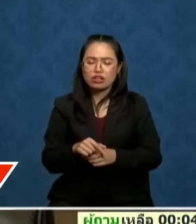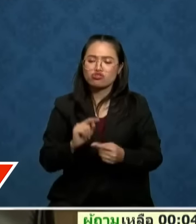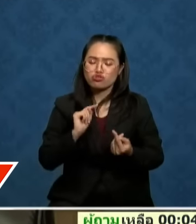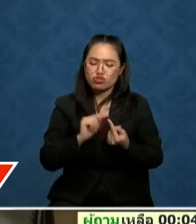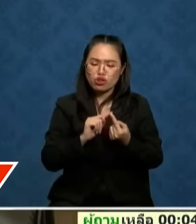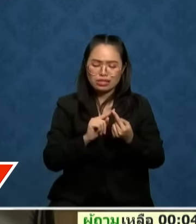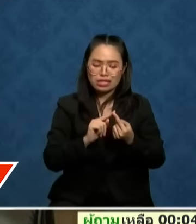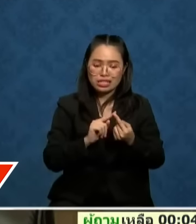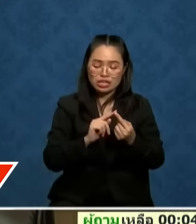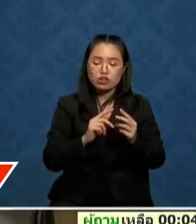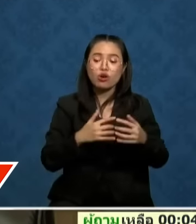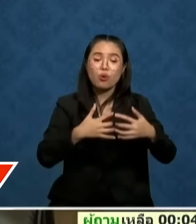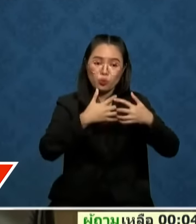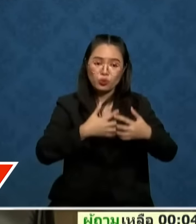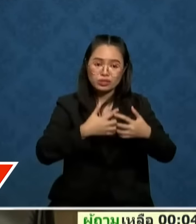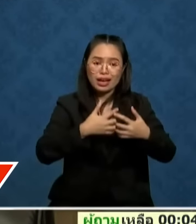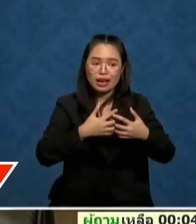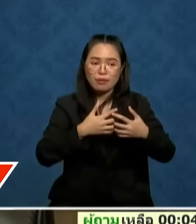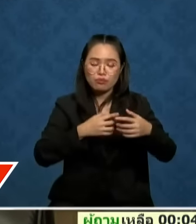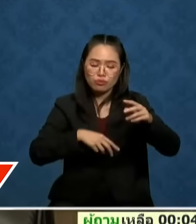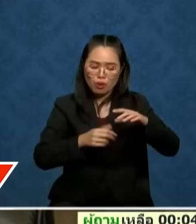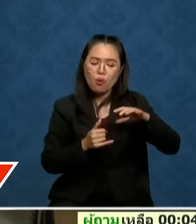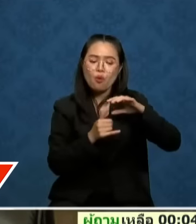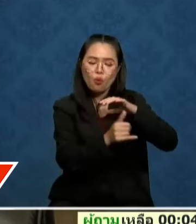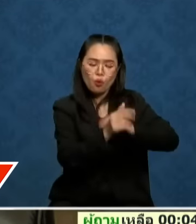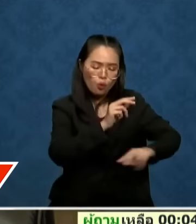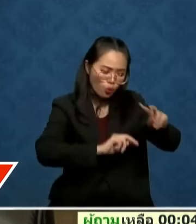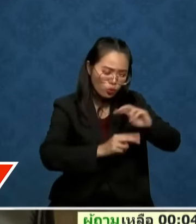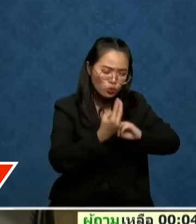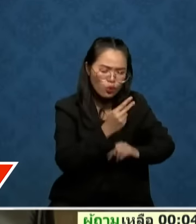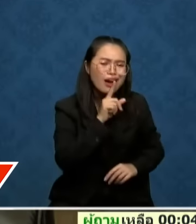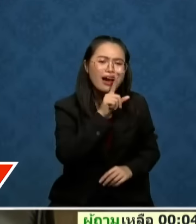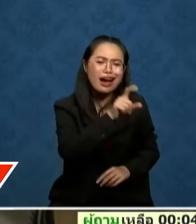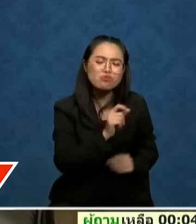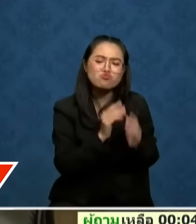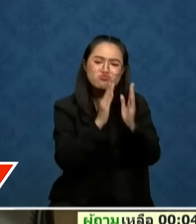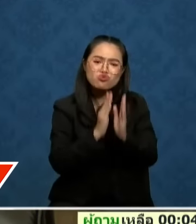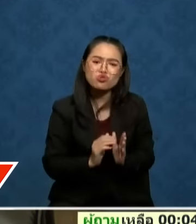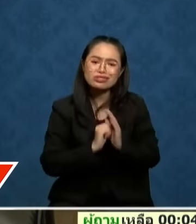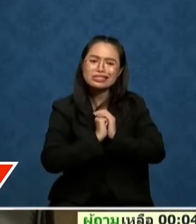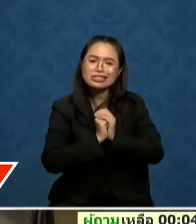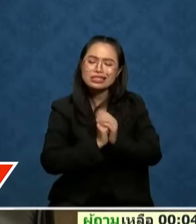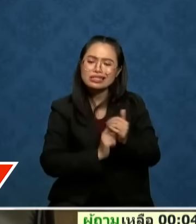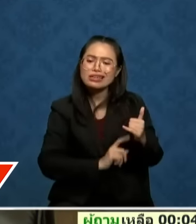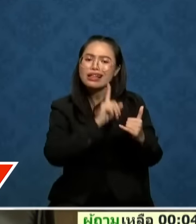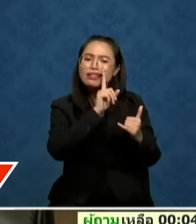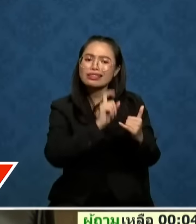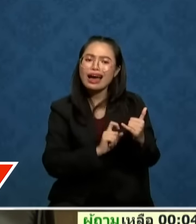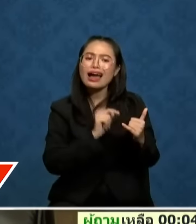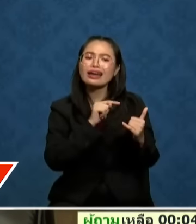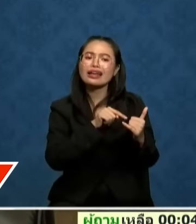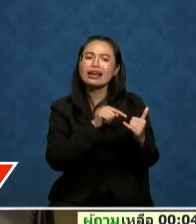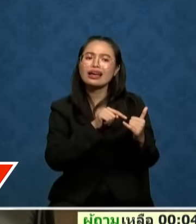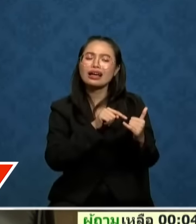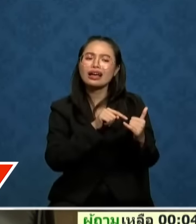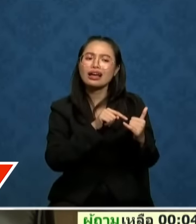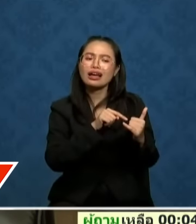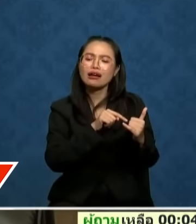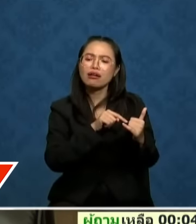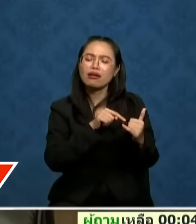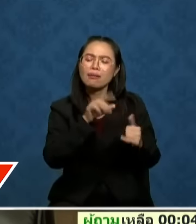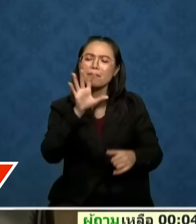การการอุตสาหกรรมลงพื้นที่ตรวจสอบร่วมกันกับผมได้มีการสอบถามกันว่าคนจีนที่เสียชีวิตรายนี้มาเสียชีวิตอยู่ในไซต์งานก่อสร้าง